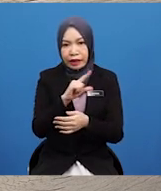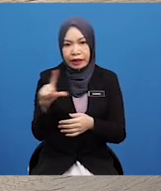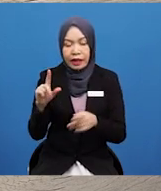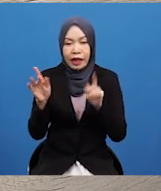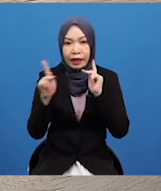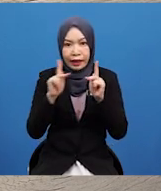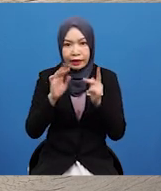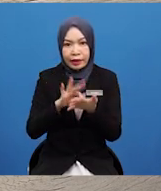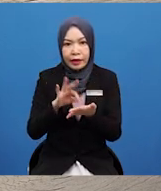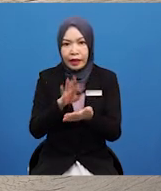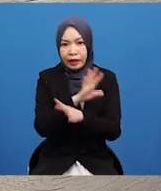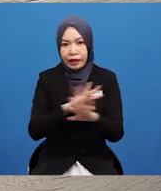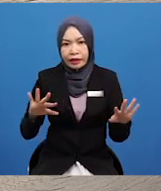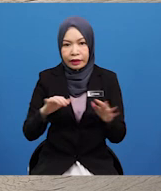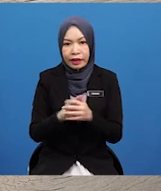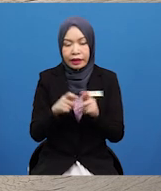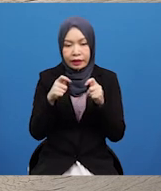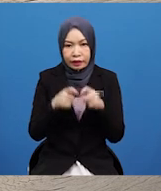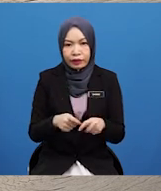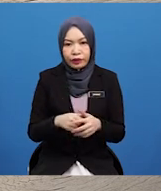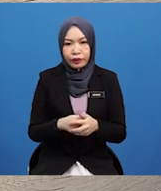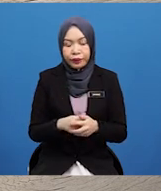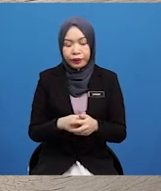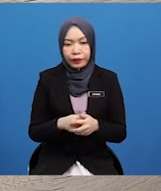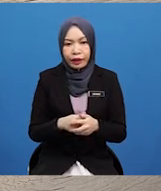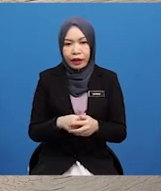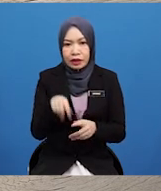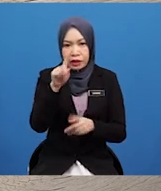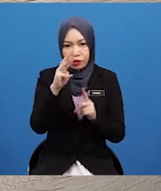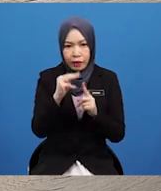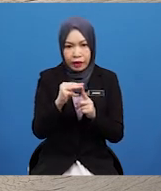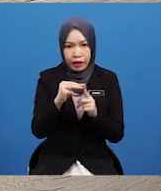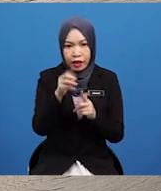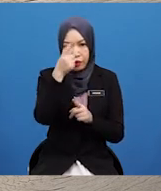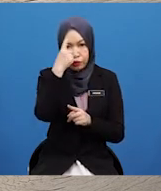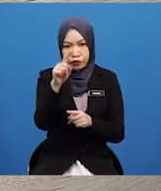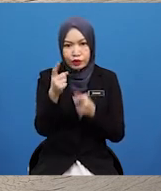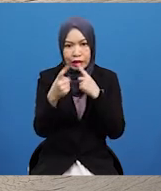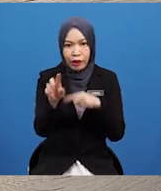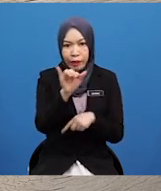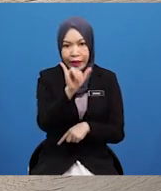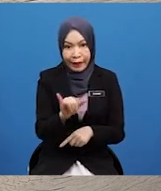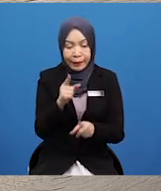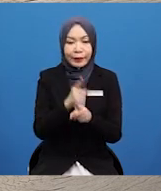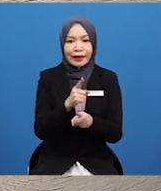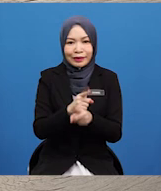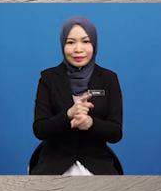tentu. 1 markah diberikan untuk jawapan yang betul.